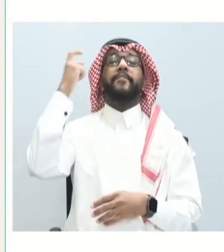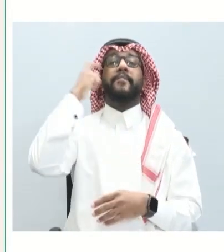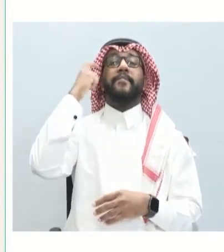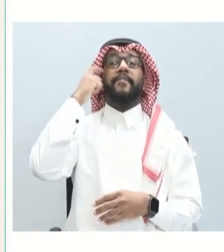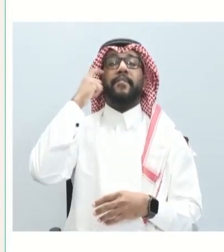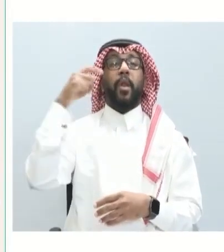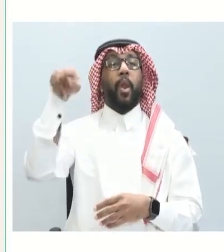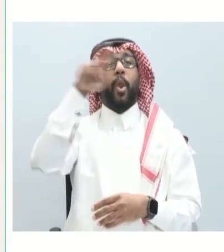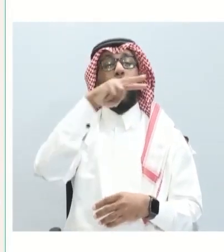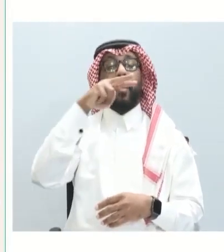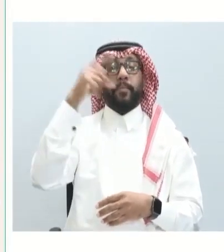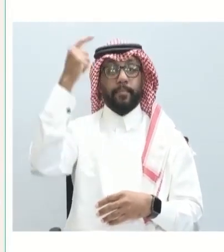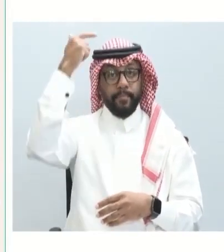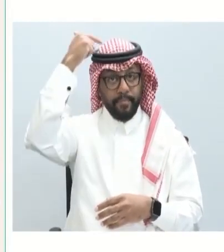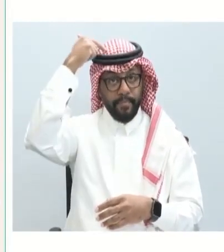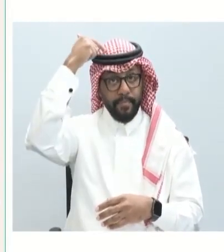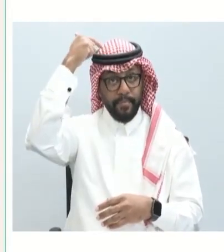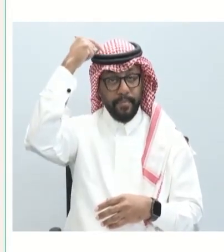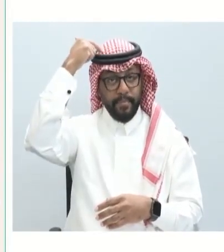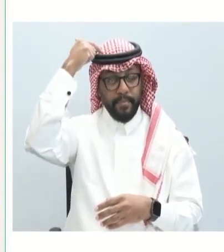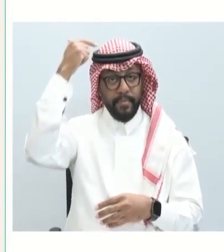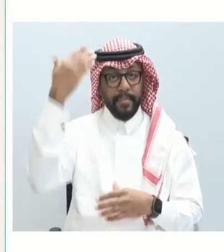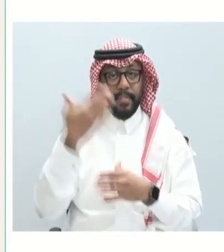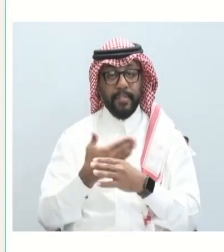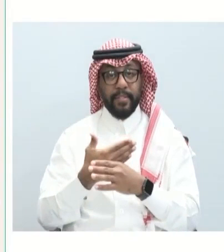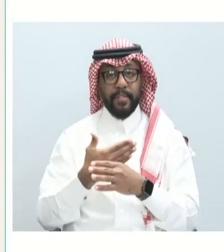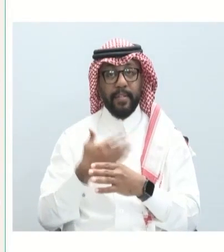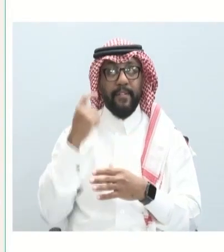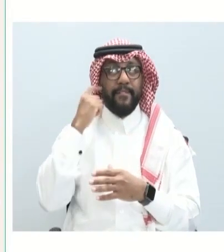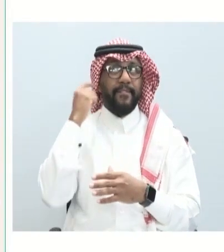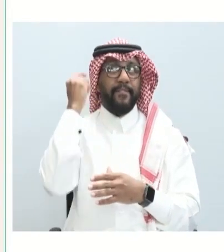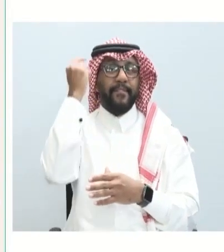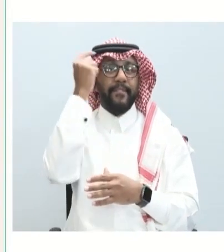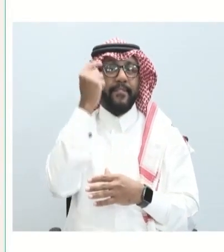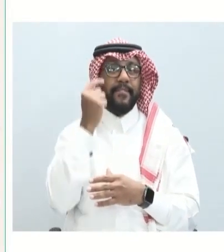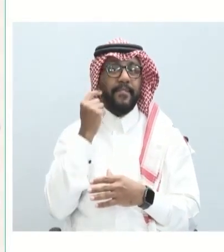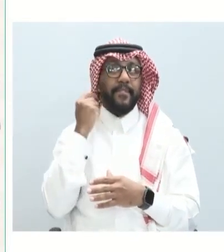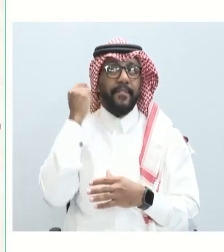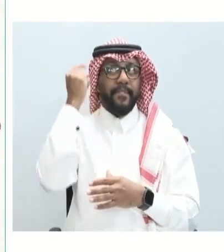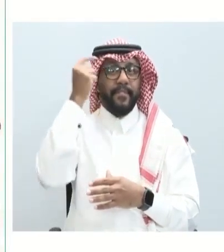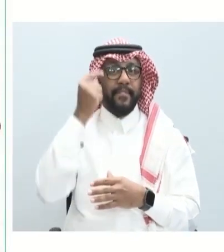من معرفه لون القبعه التي يرتديها باستخدام التفكير المنطقي